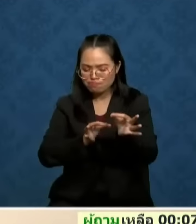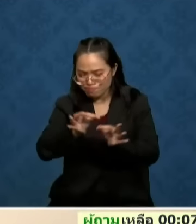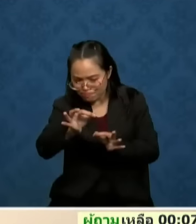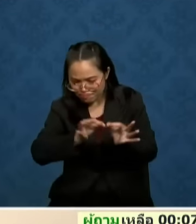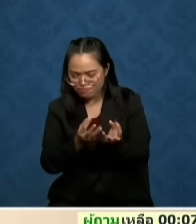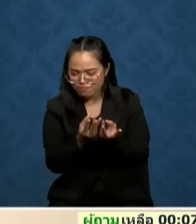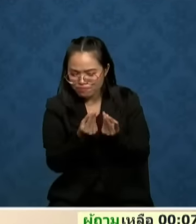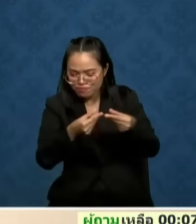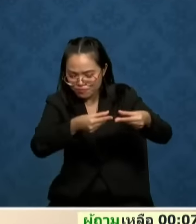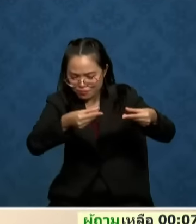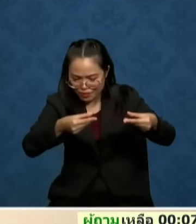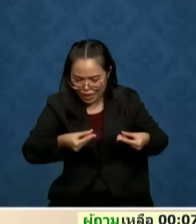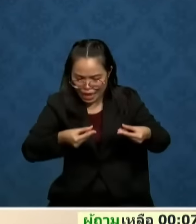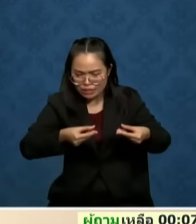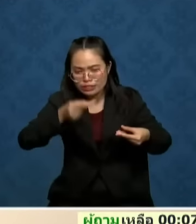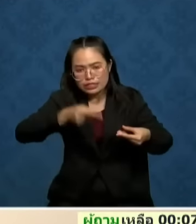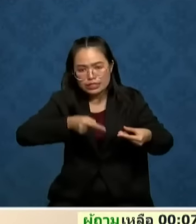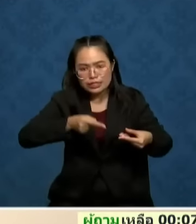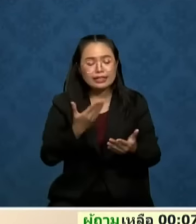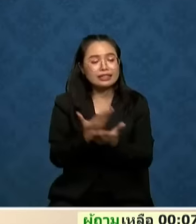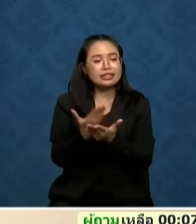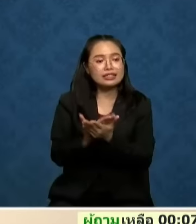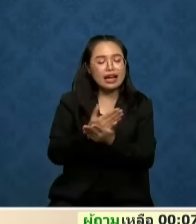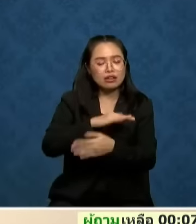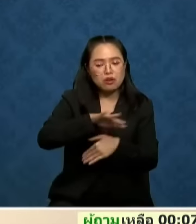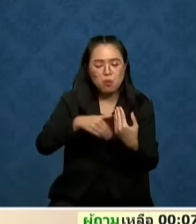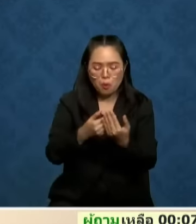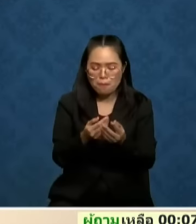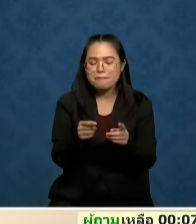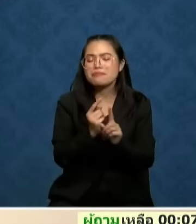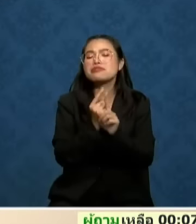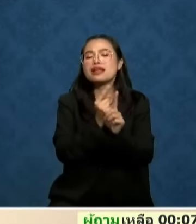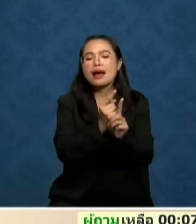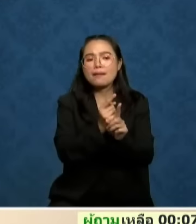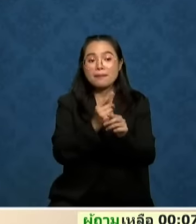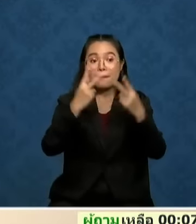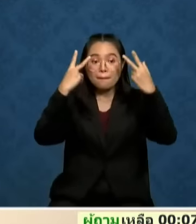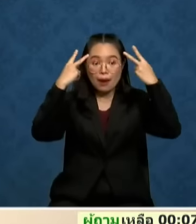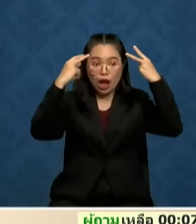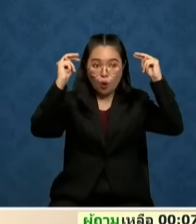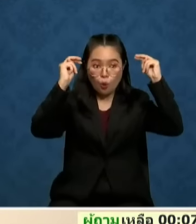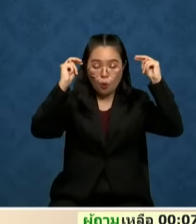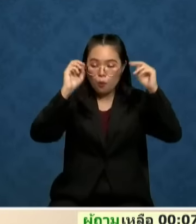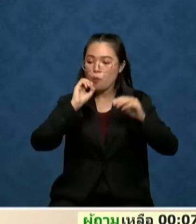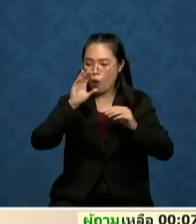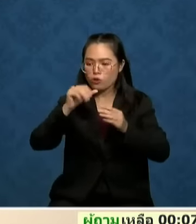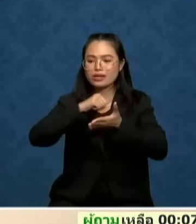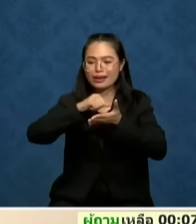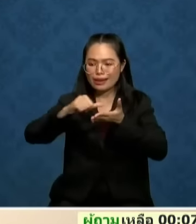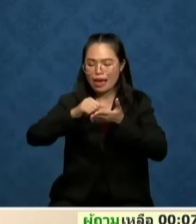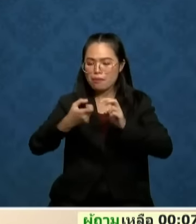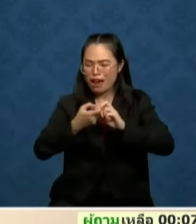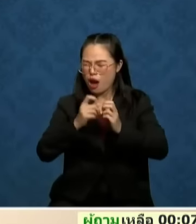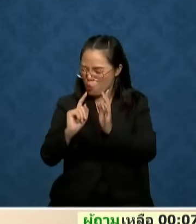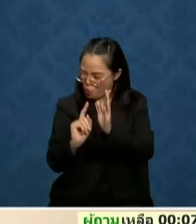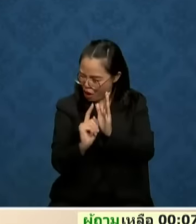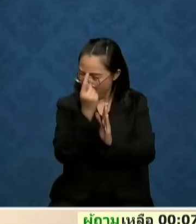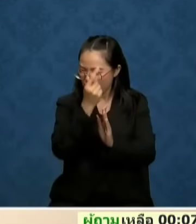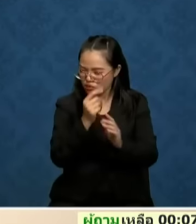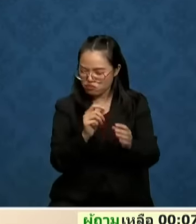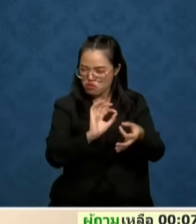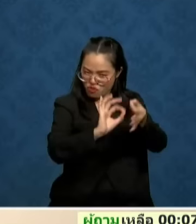นยอดเงินจริงอยู่ตามที่ท่านบอกแล้วก็ท่านนายกเองท่านมีนโยบายที่ชัดเจนที่จะแก้ปัญหาเรื่องนี้ตั้งแต่วันแรกที่เกิดเห